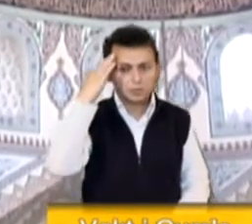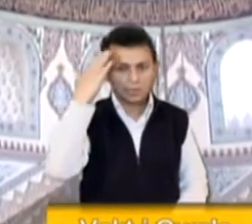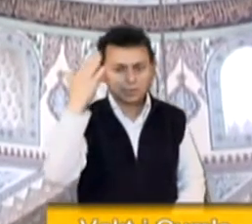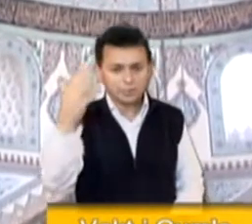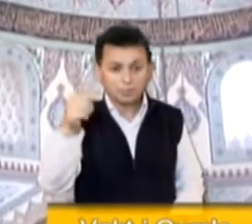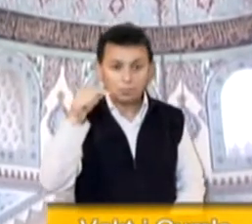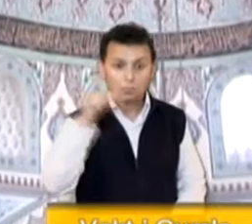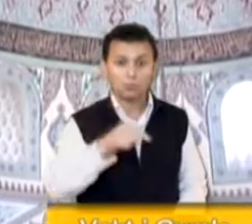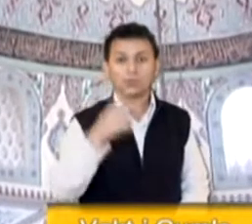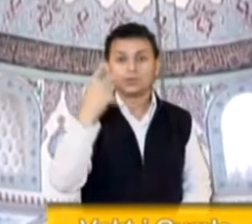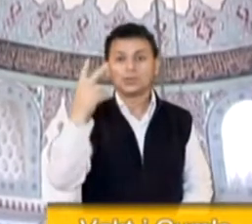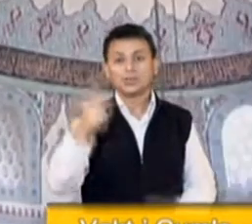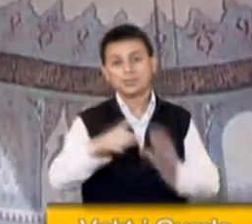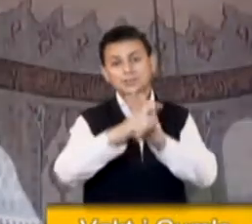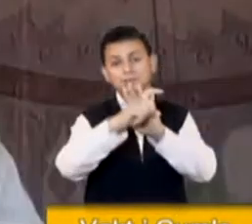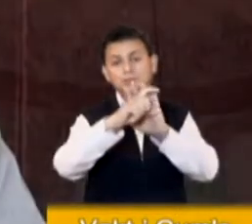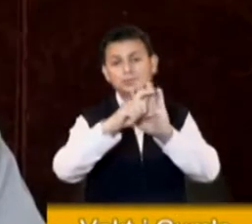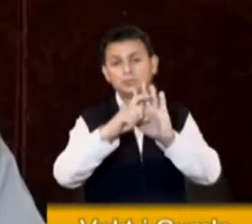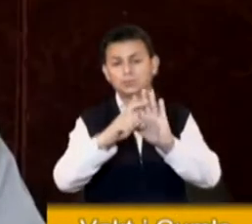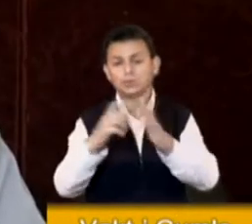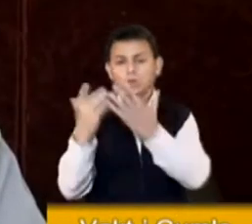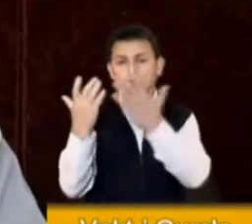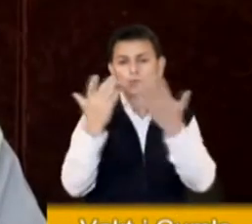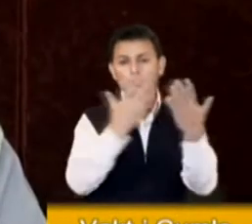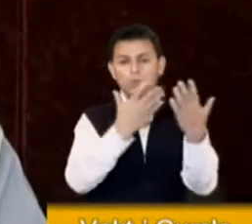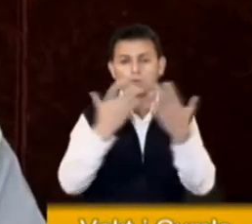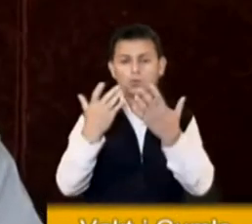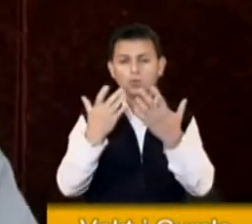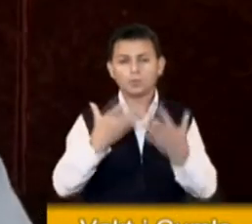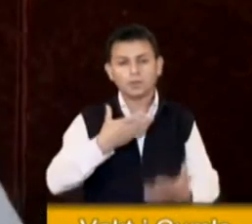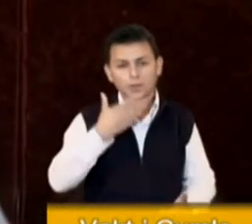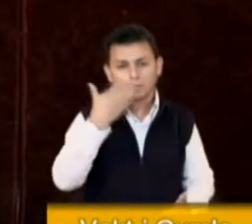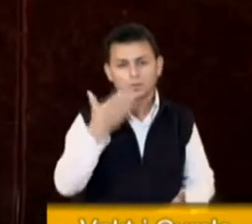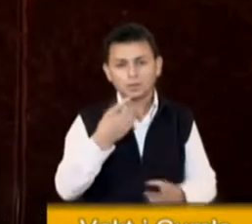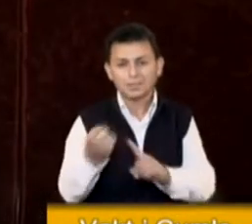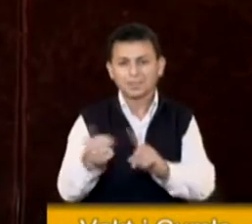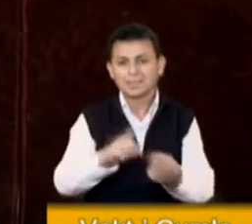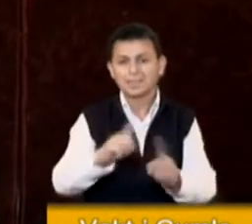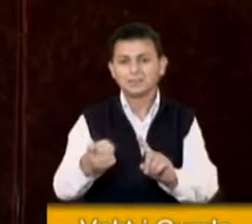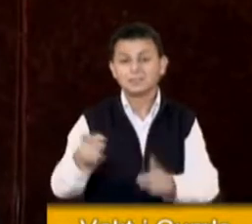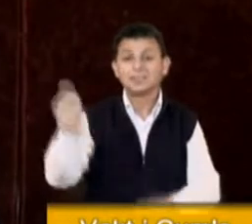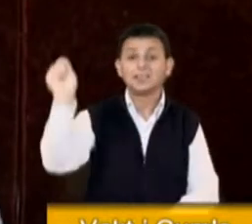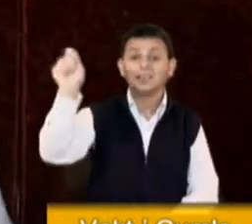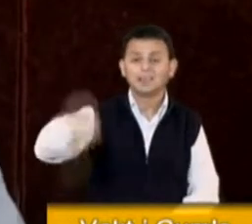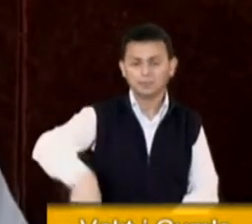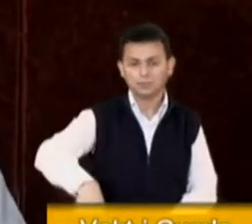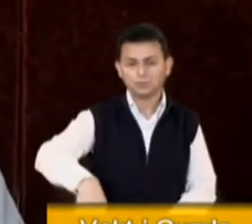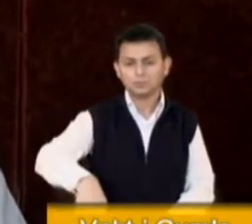Nas surelerini indikten sonra göz değmesi ve nazara karşı okuyordu. Muhterem müminler,